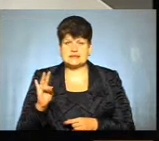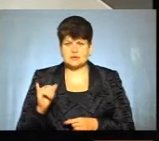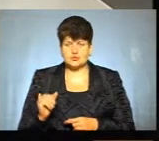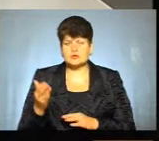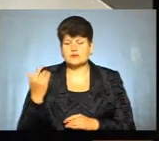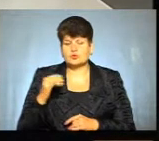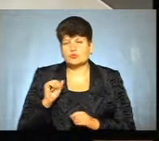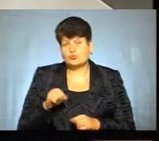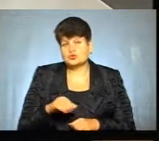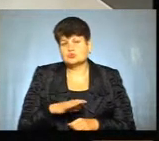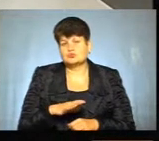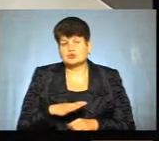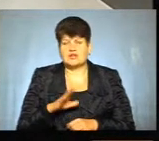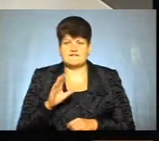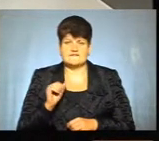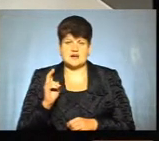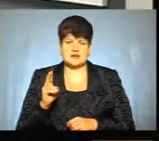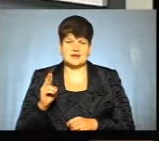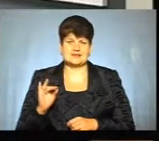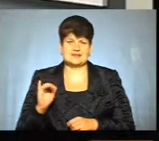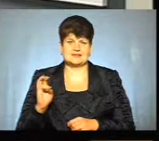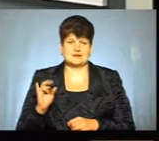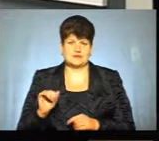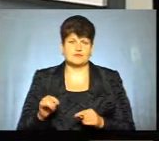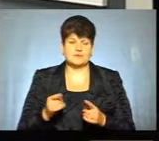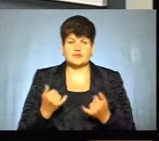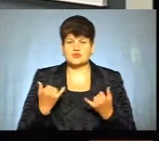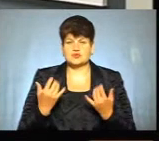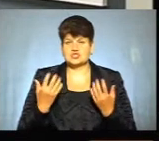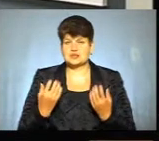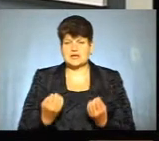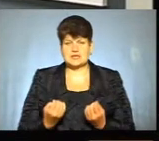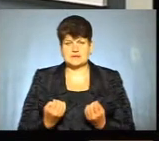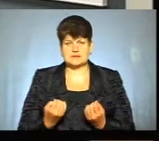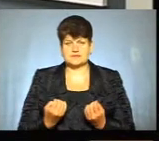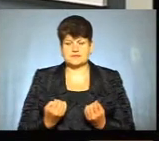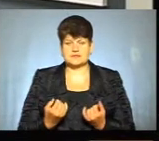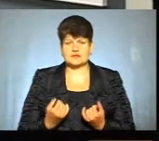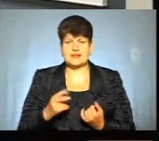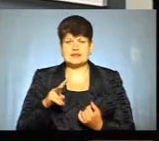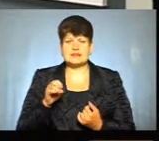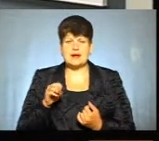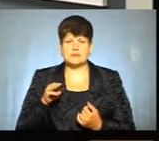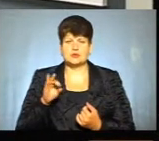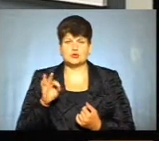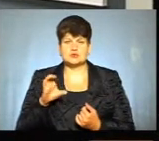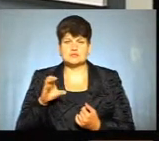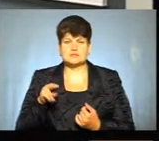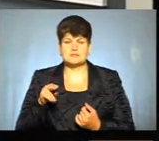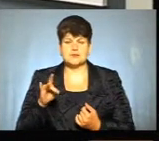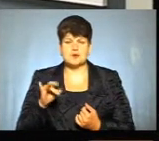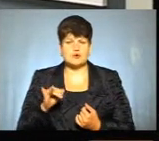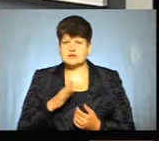якісь вакцини, створювалися, але на сьогоднішній день лептоспіроз не відноситься до